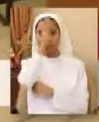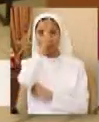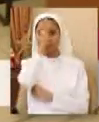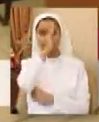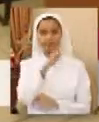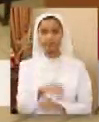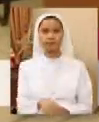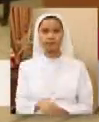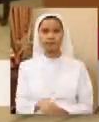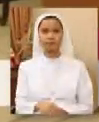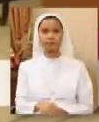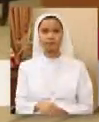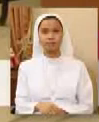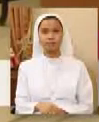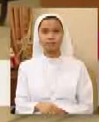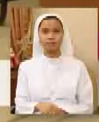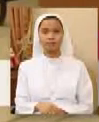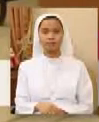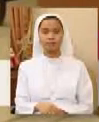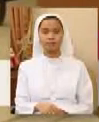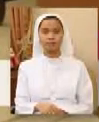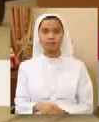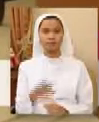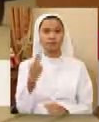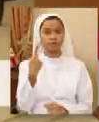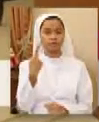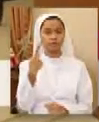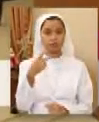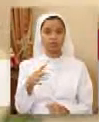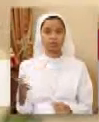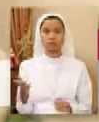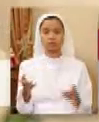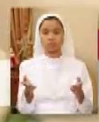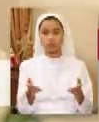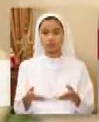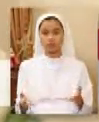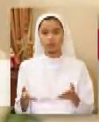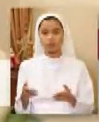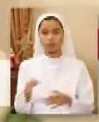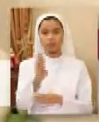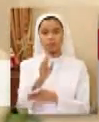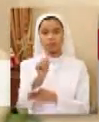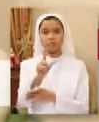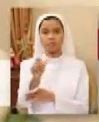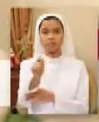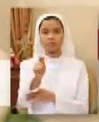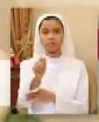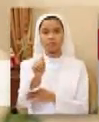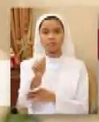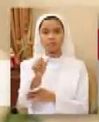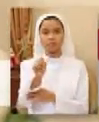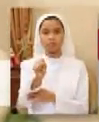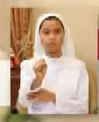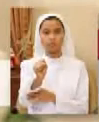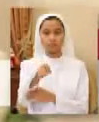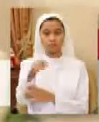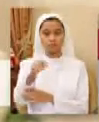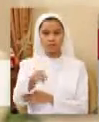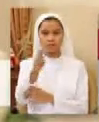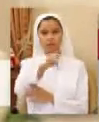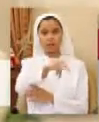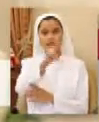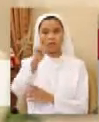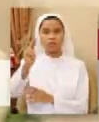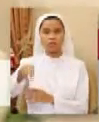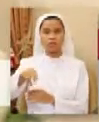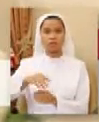So kayo na ang nag-handle sa kanila, Sister D. Opo, sa lalatas. Opo. Just for yung formation nila. Pero ang novitiate din niya sa? Ang novitiate dito rin